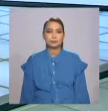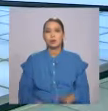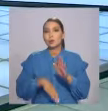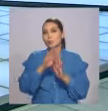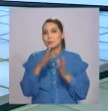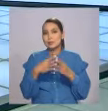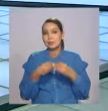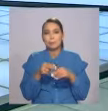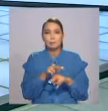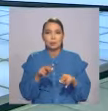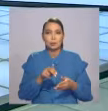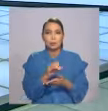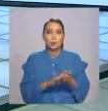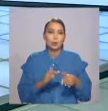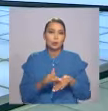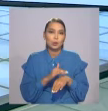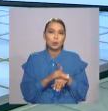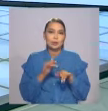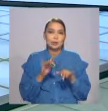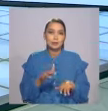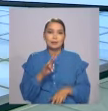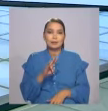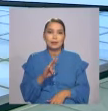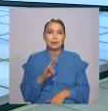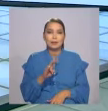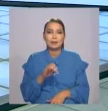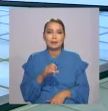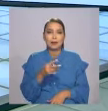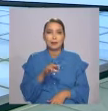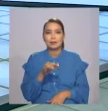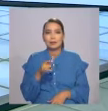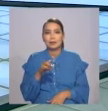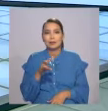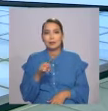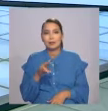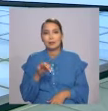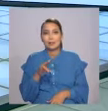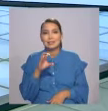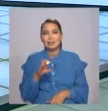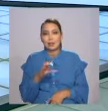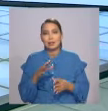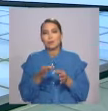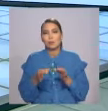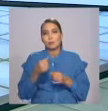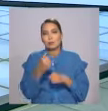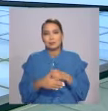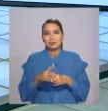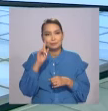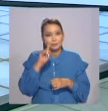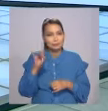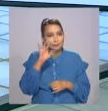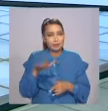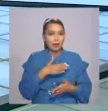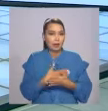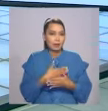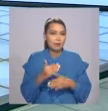Лучшая семья Петропавловска продолжает добрые дела. Наталью и Геннадия Сальковых в областном центре знают многие как активных волонтеров.